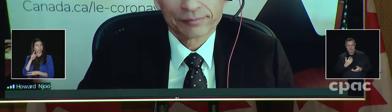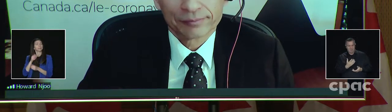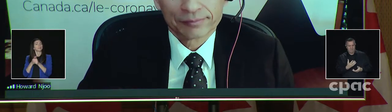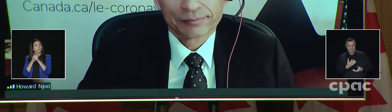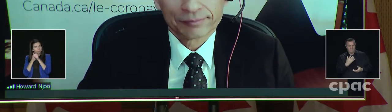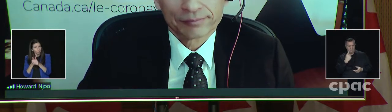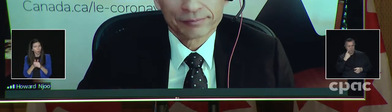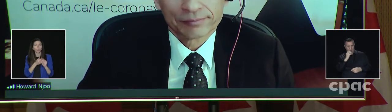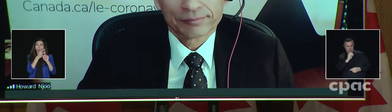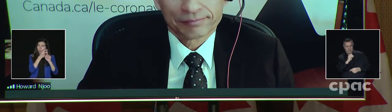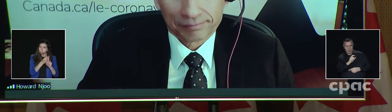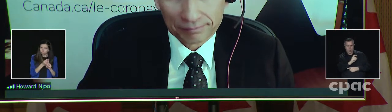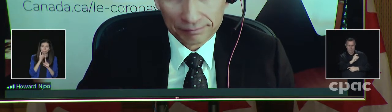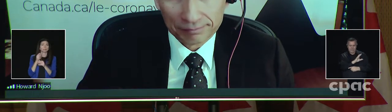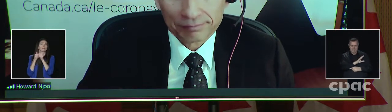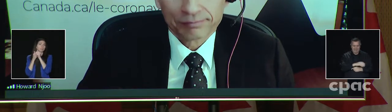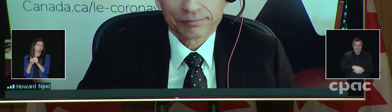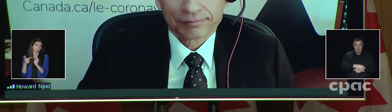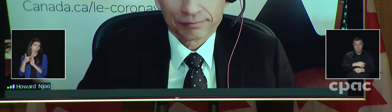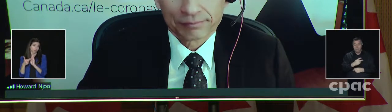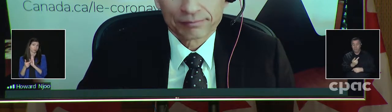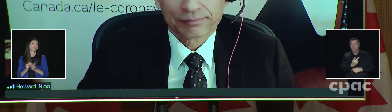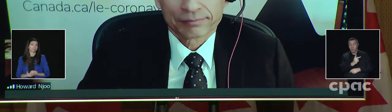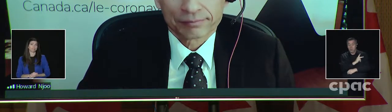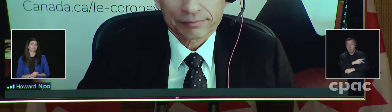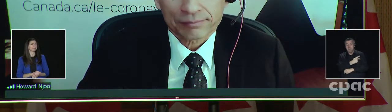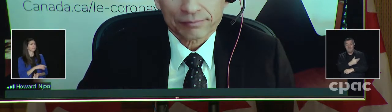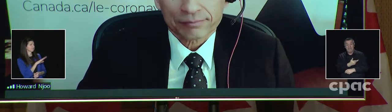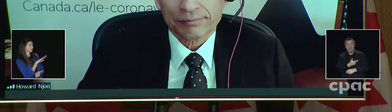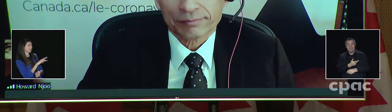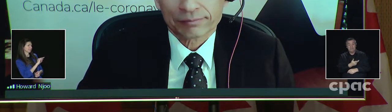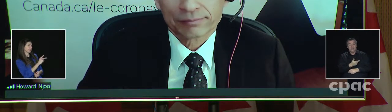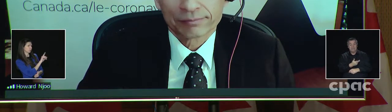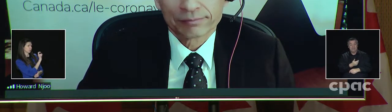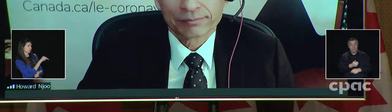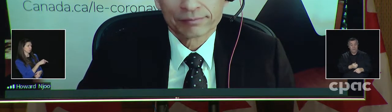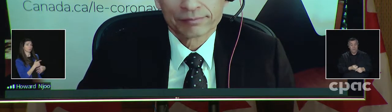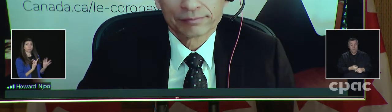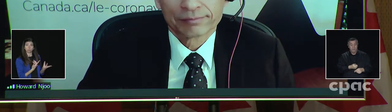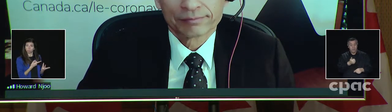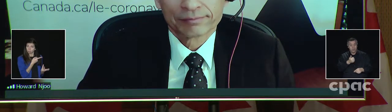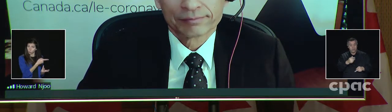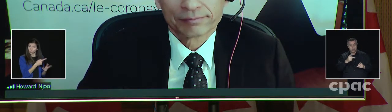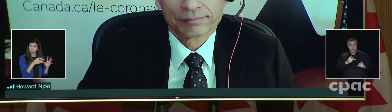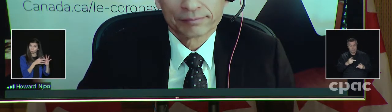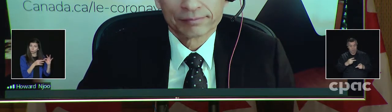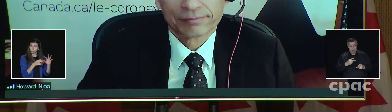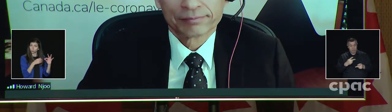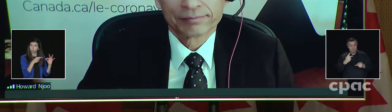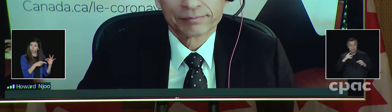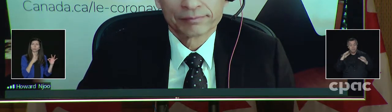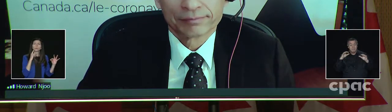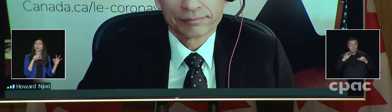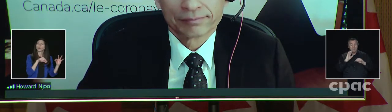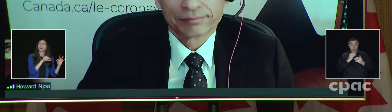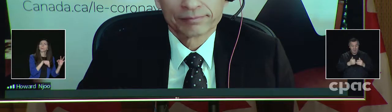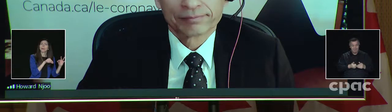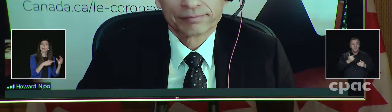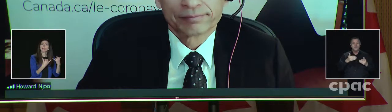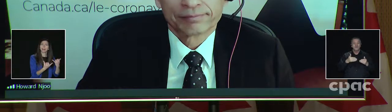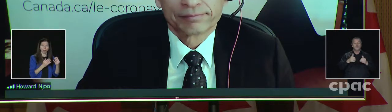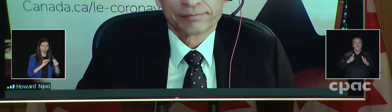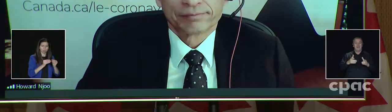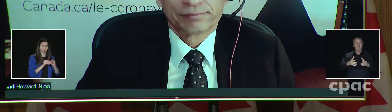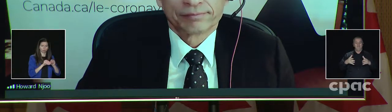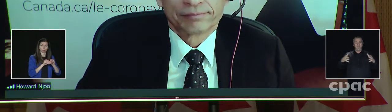en Ontario, au Québec, deux provinces qui ont augmenté le nombre de personnes autorisées pour un rassemblement de Noël. Est-ce